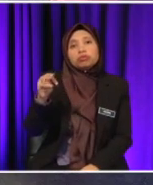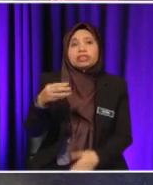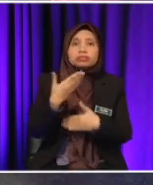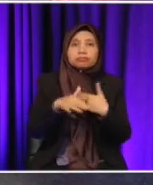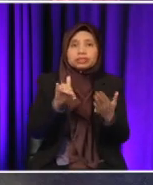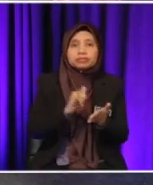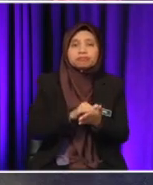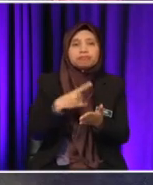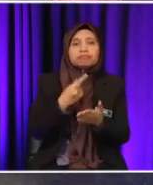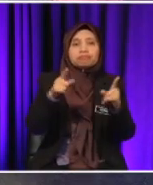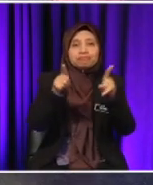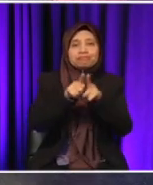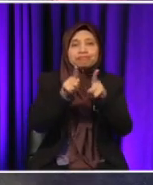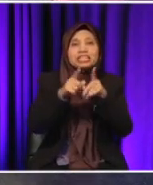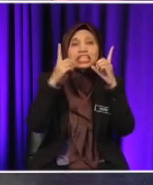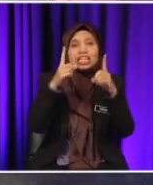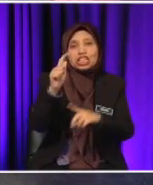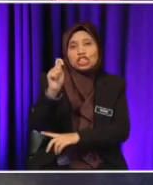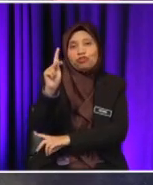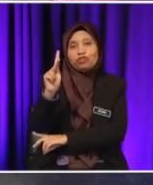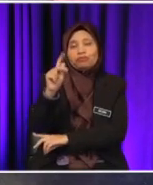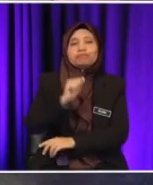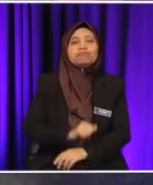bersama kami di titik-titik